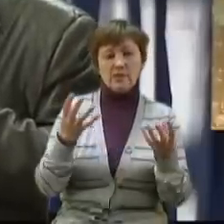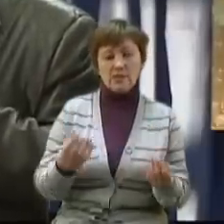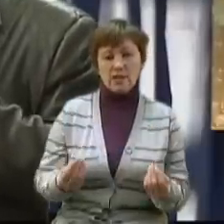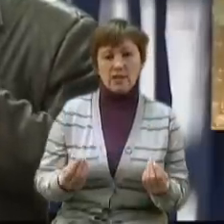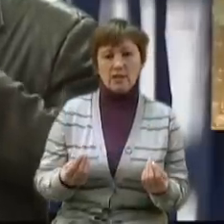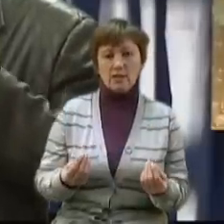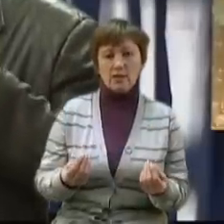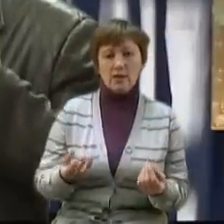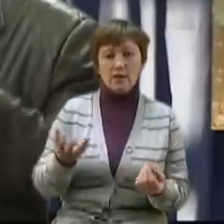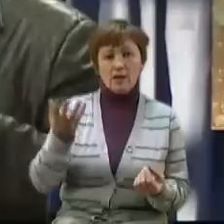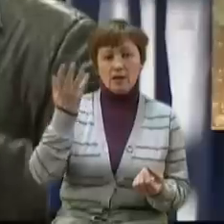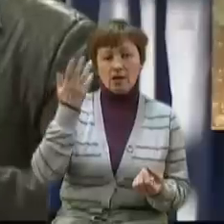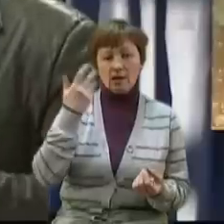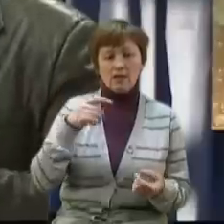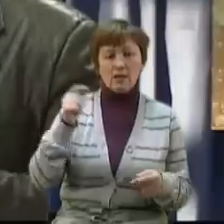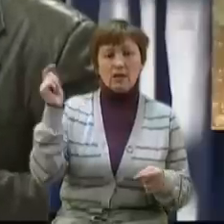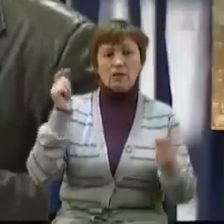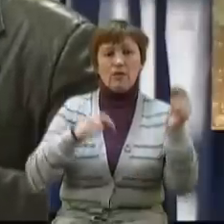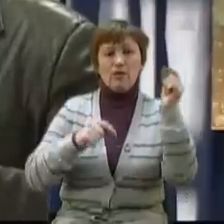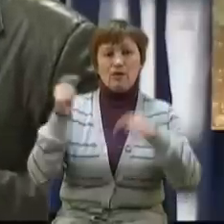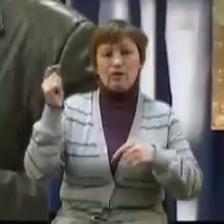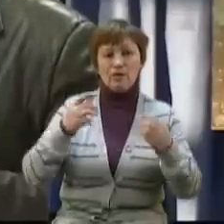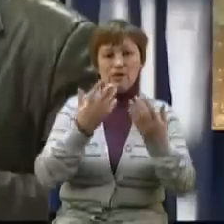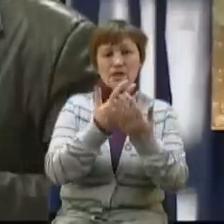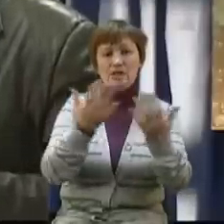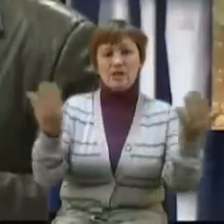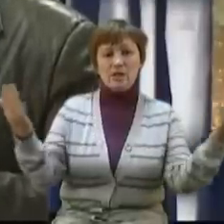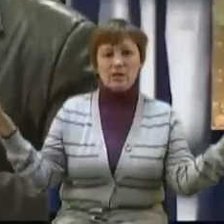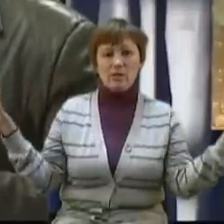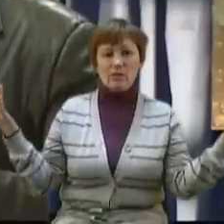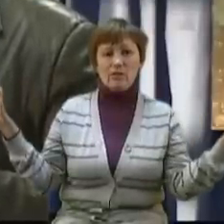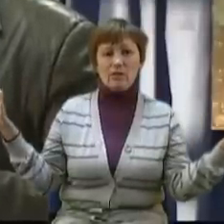день, когда дождь стеной,